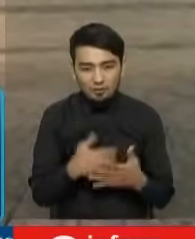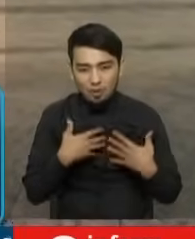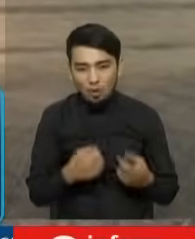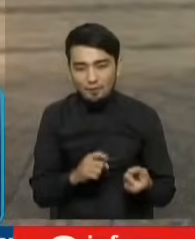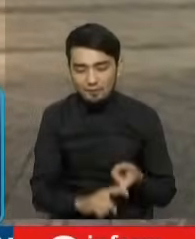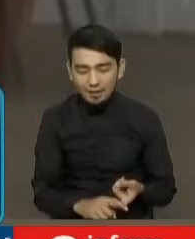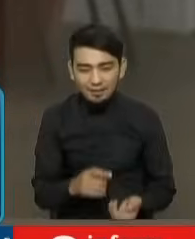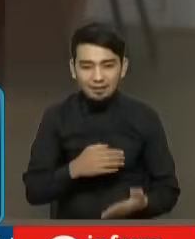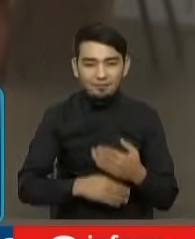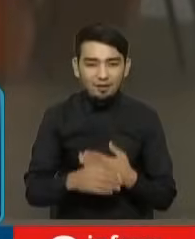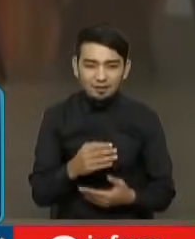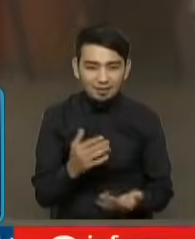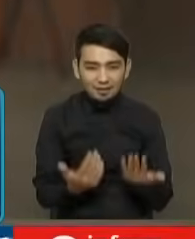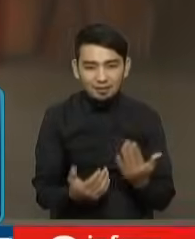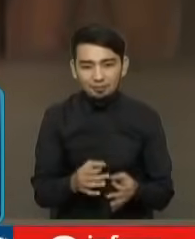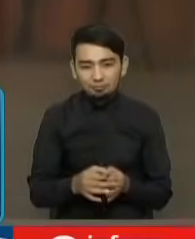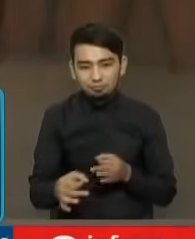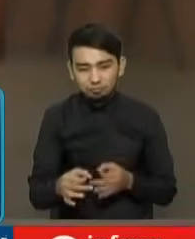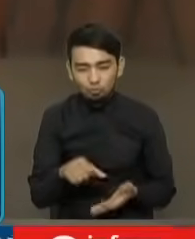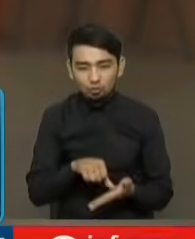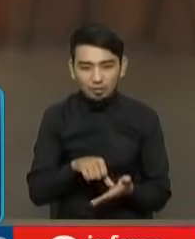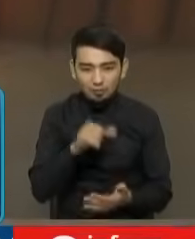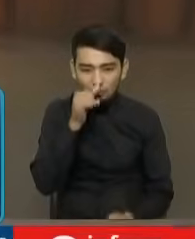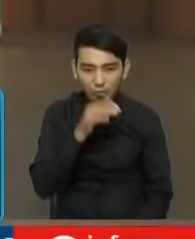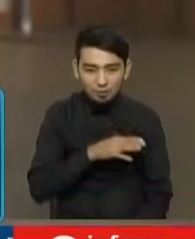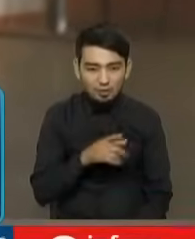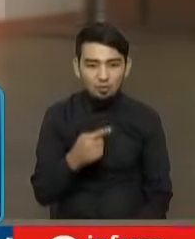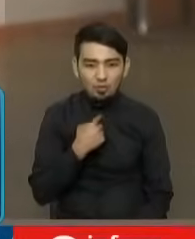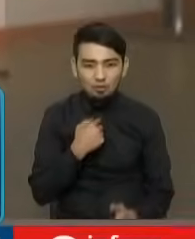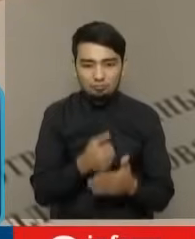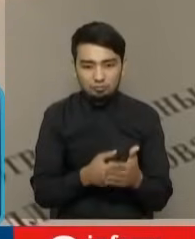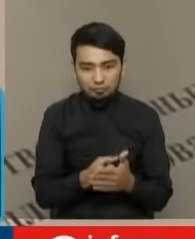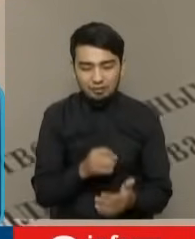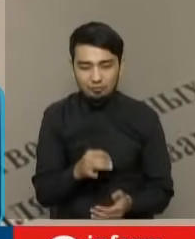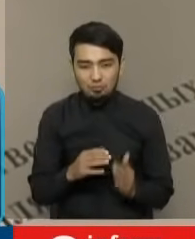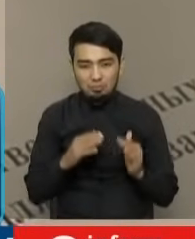здоровья, инвалидности или удаленности от участка, могут проголосовать и вне его.